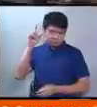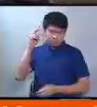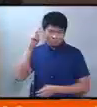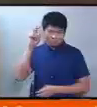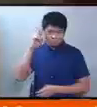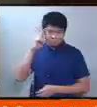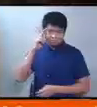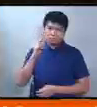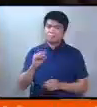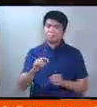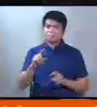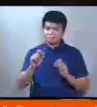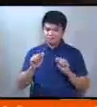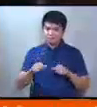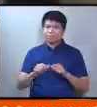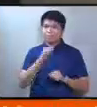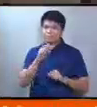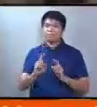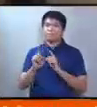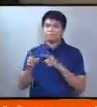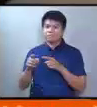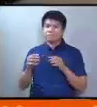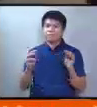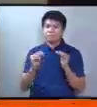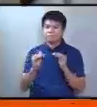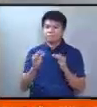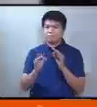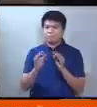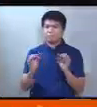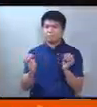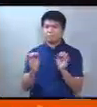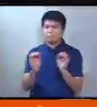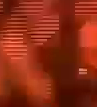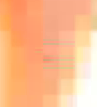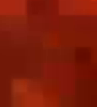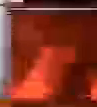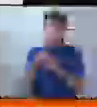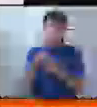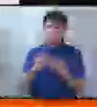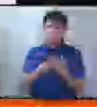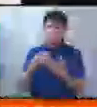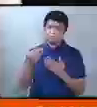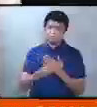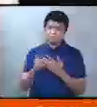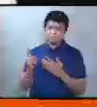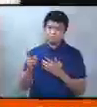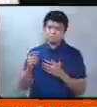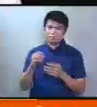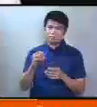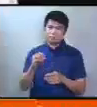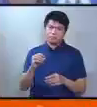kung wala naman sa agendang opisina o programa ng isang cabinet member. It's optional for us